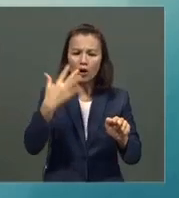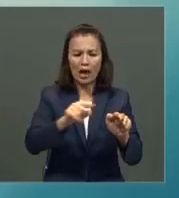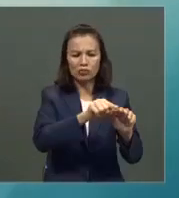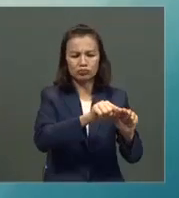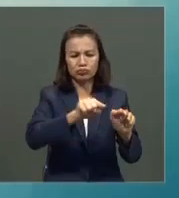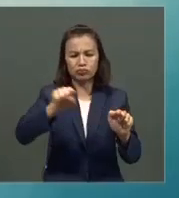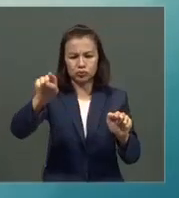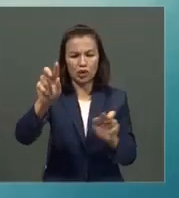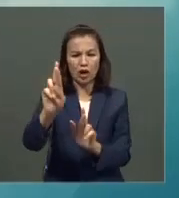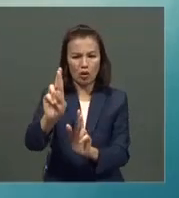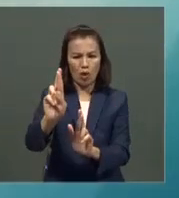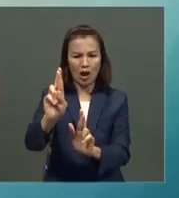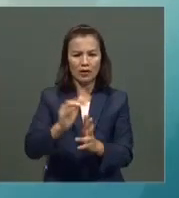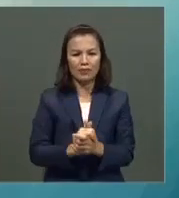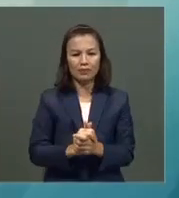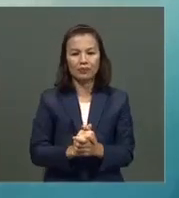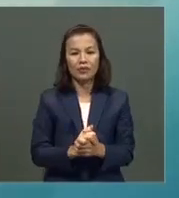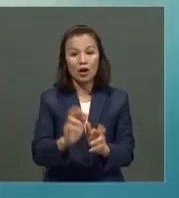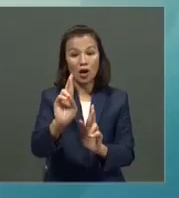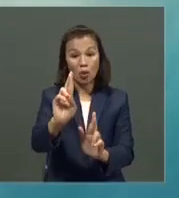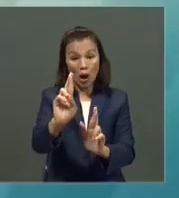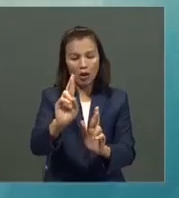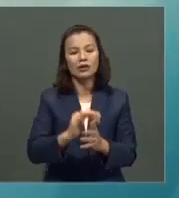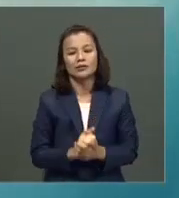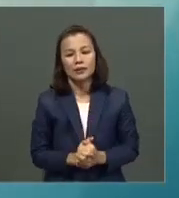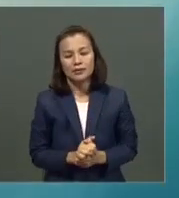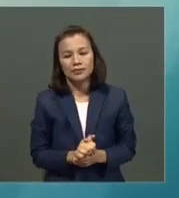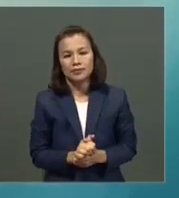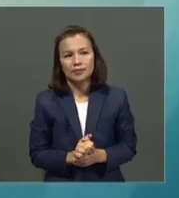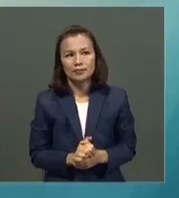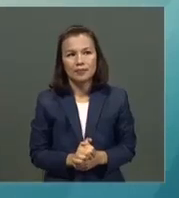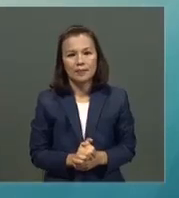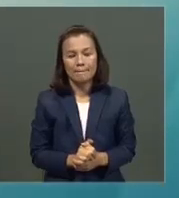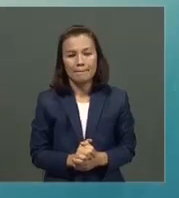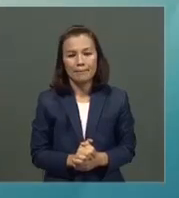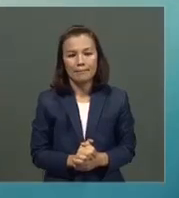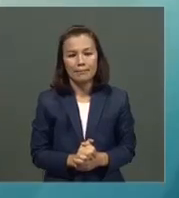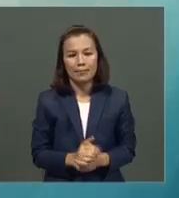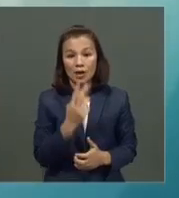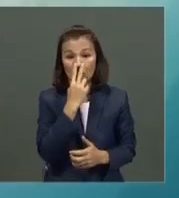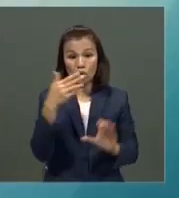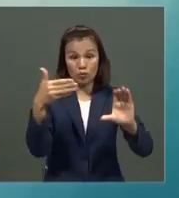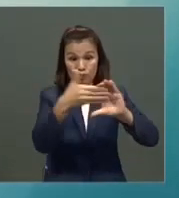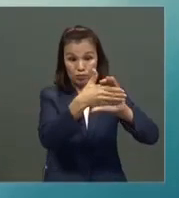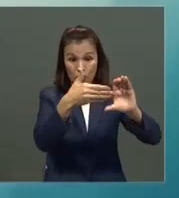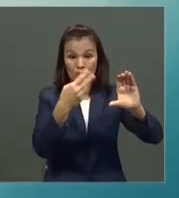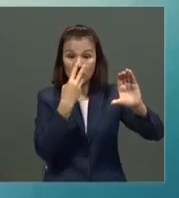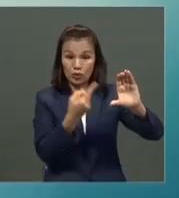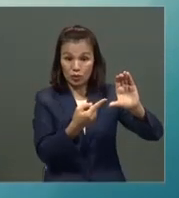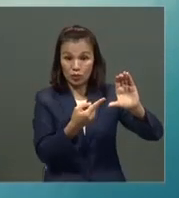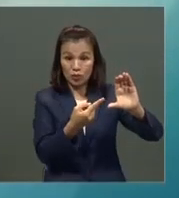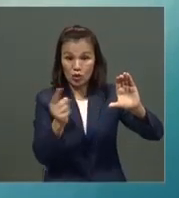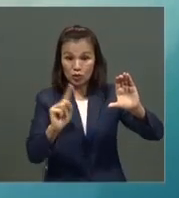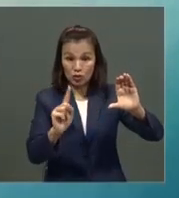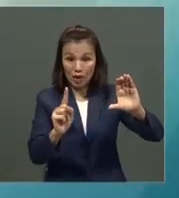ายังเฝ้าระวังกันอย่างกระชั้นชิดนะคะวางใจไม่ได้ค่ะและในแผนที่ถัดไปเนี่ยนะคะจะเห็นได้ชัดเลยว่าตั